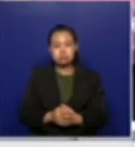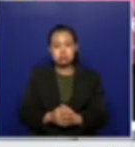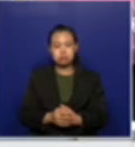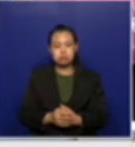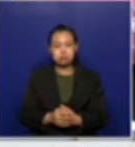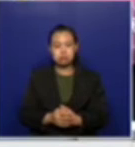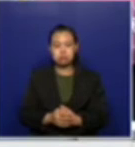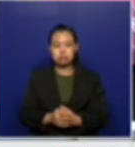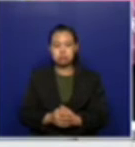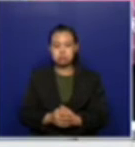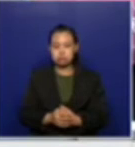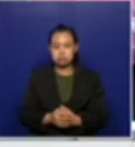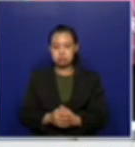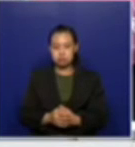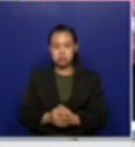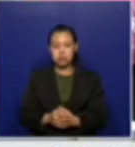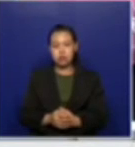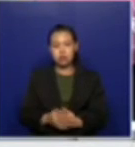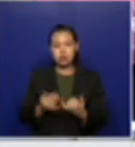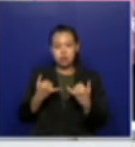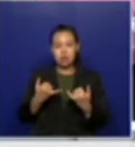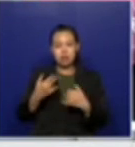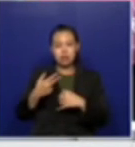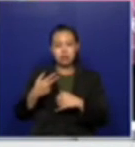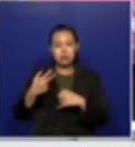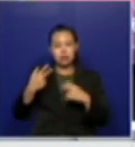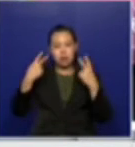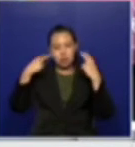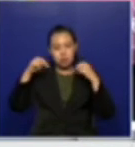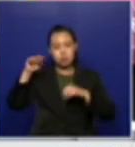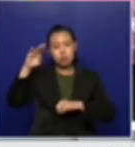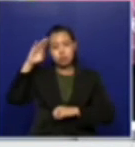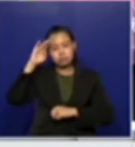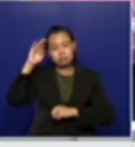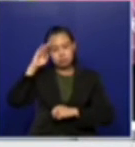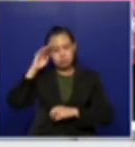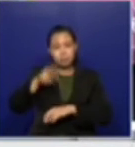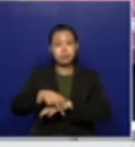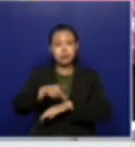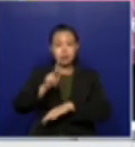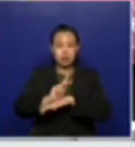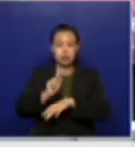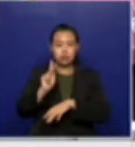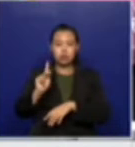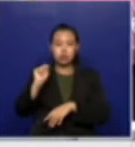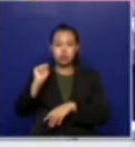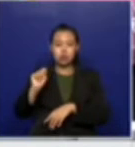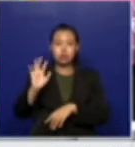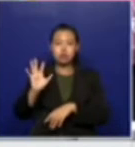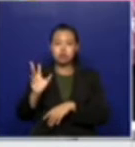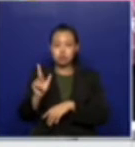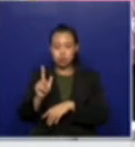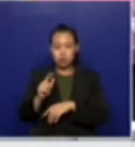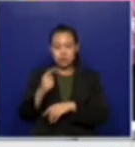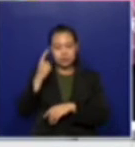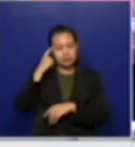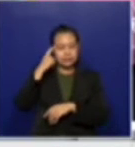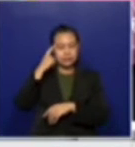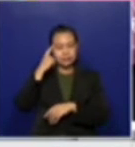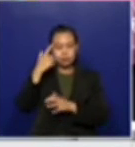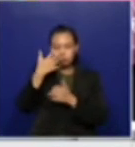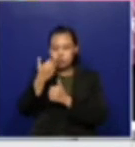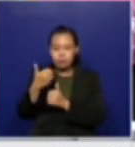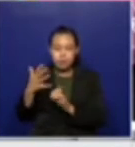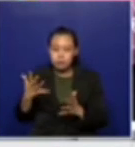ฐมนตรีในฐานะที่เป็นประธานกตช.ไม่ได้ใส่ใจปล่อยปละเลยไม่เคยมีนโยบายในเรื่องนี้แต่อย่าง